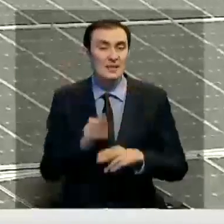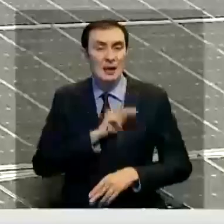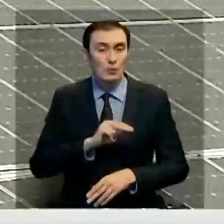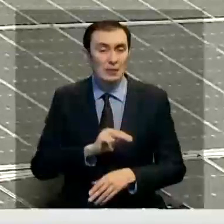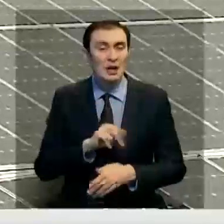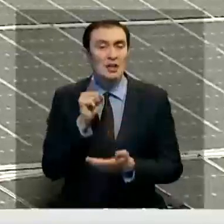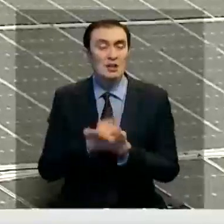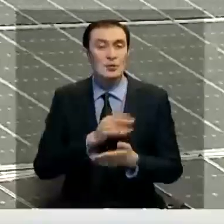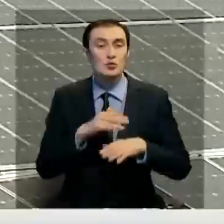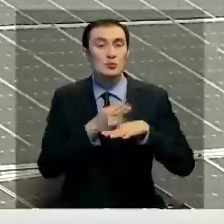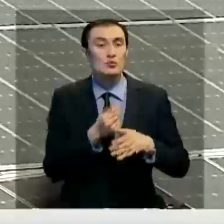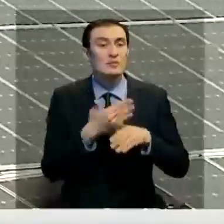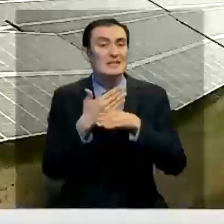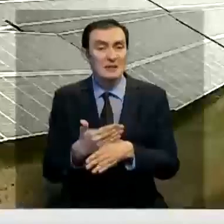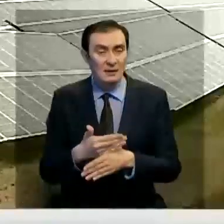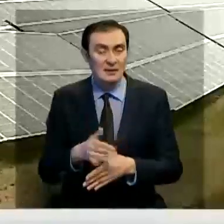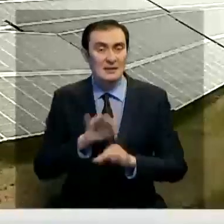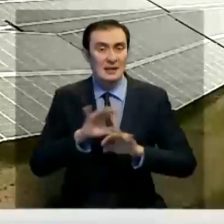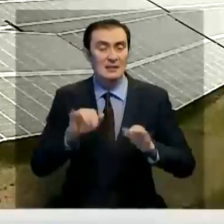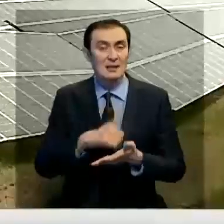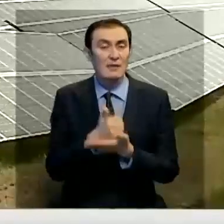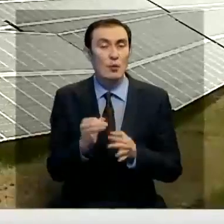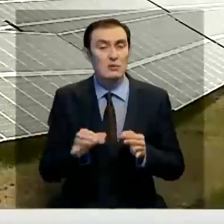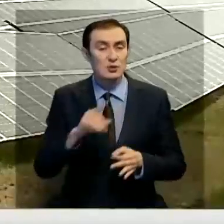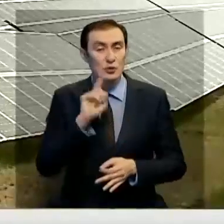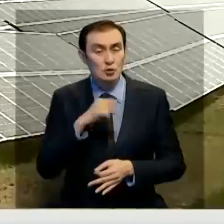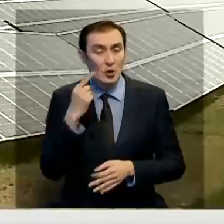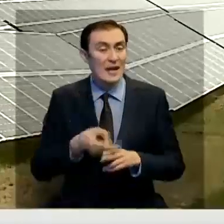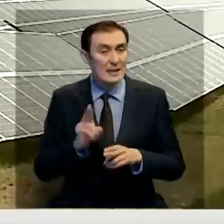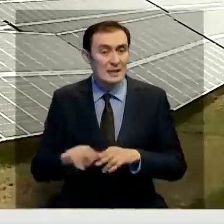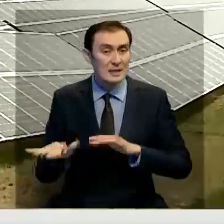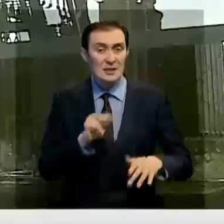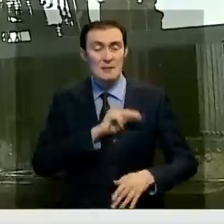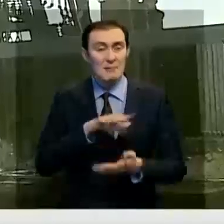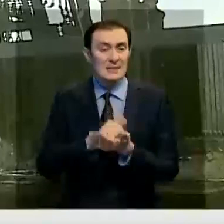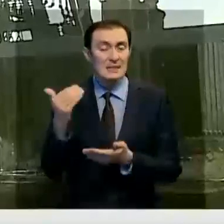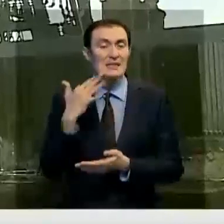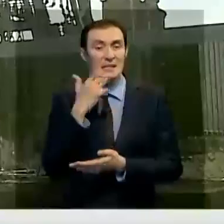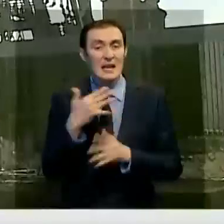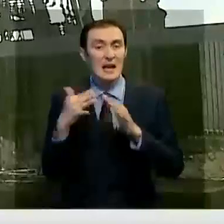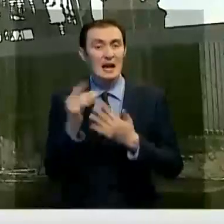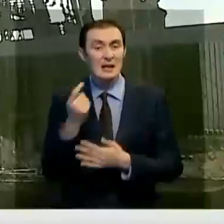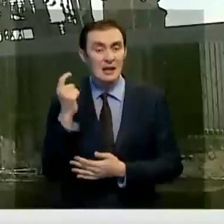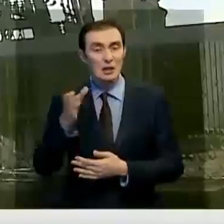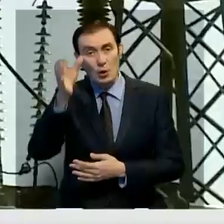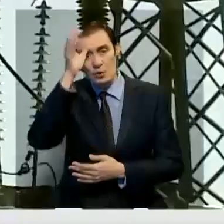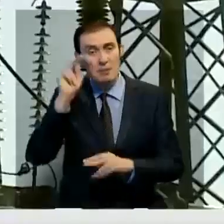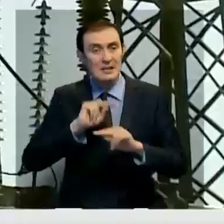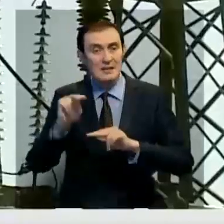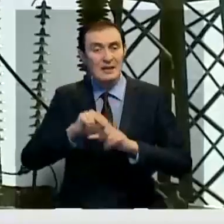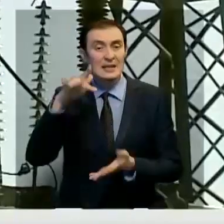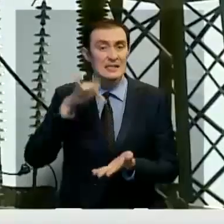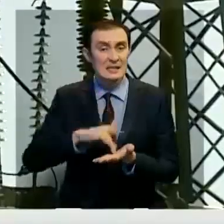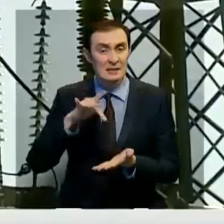работы предполагалось субсидировать, отметил глава региона. Он подчеркнул, что этой деятельностью занимался Национальный аграрный научный